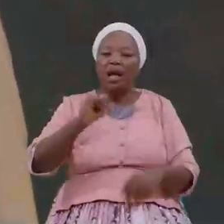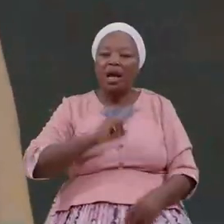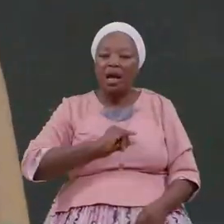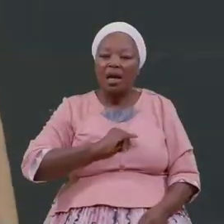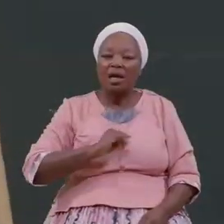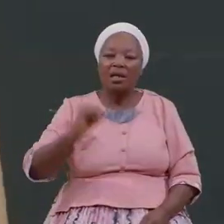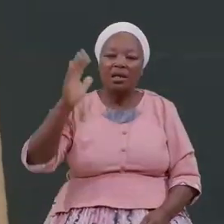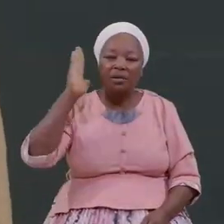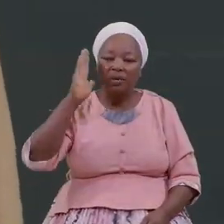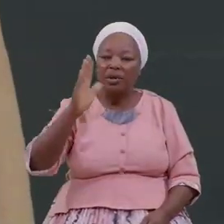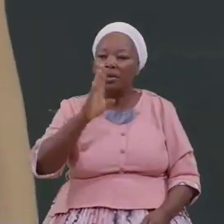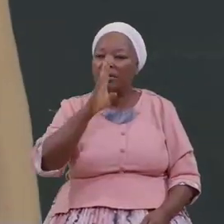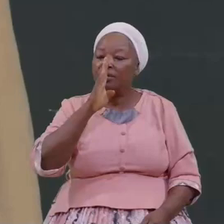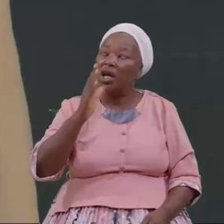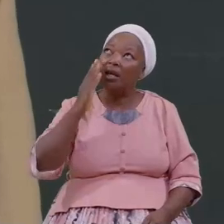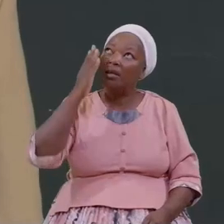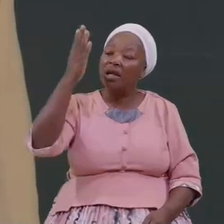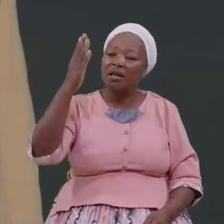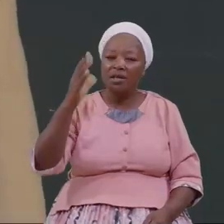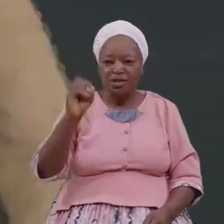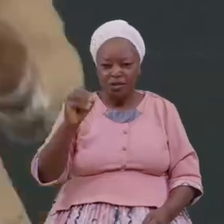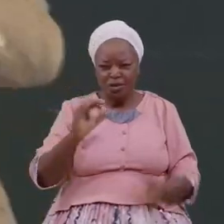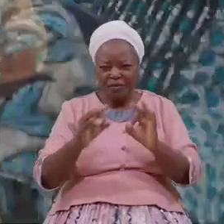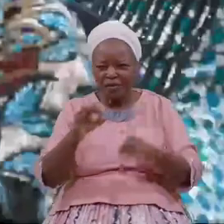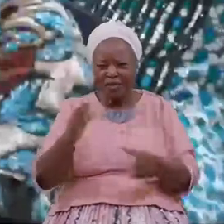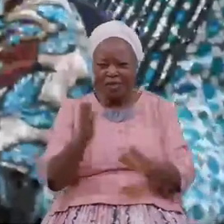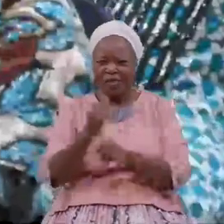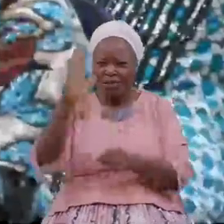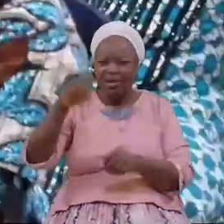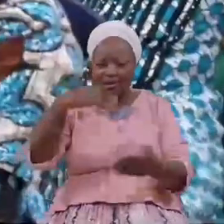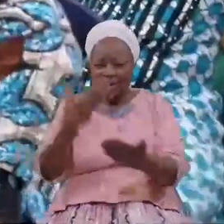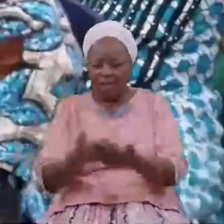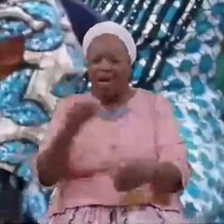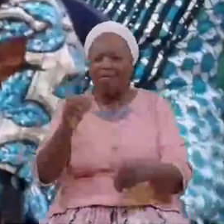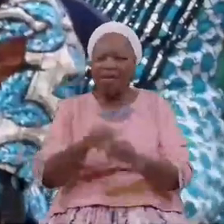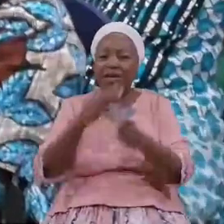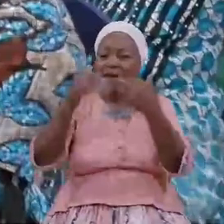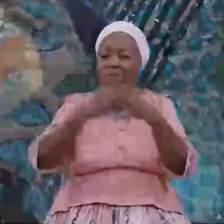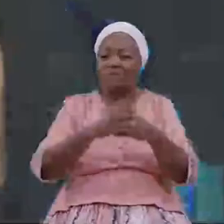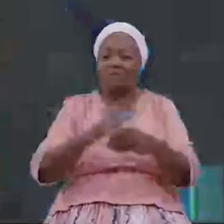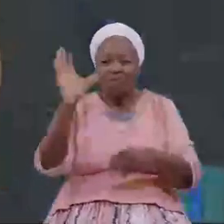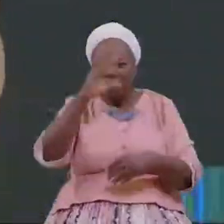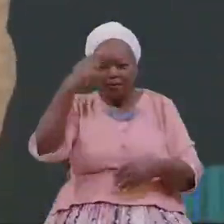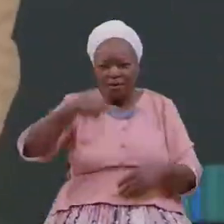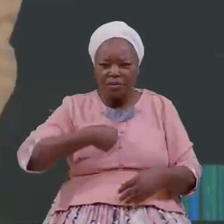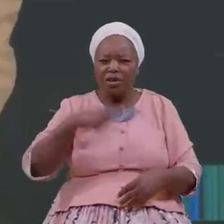là. Arrivé là-bas, cherchez-moi, vous me verrez là-bas. Vous serez là.